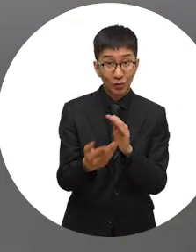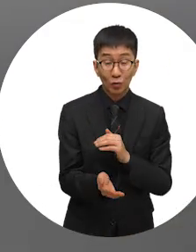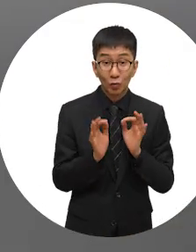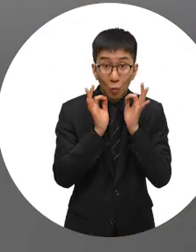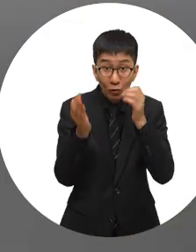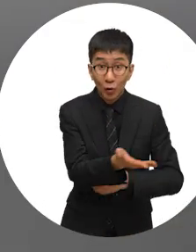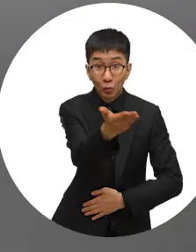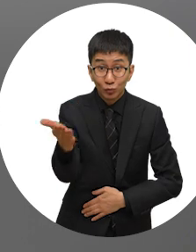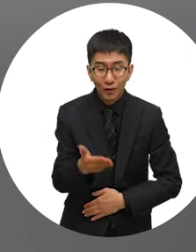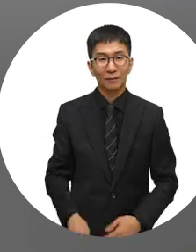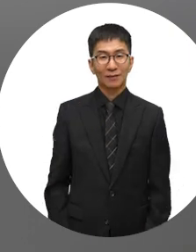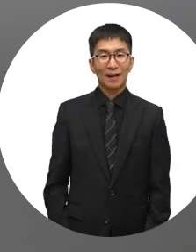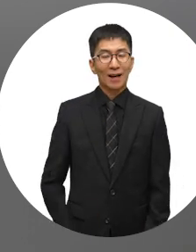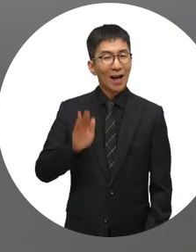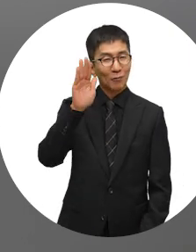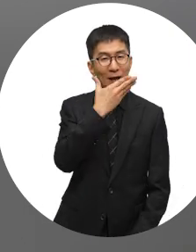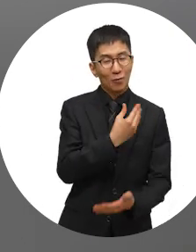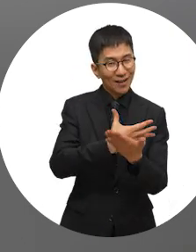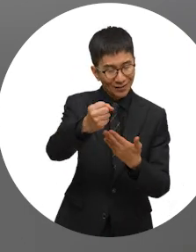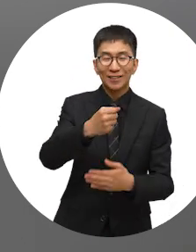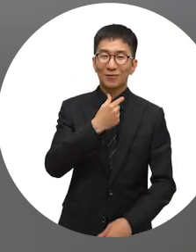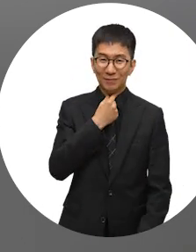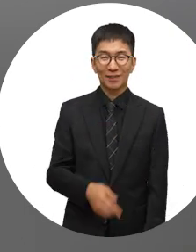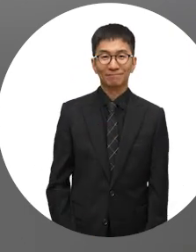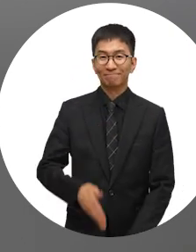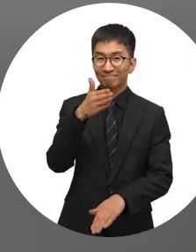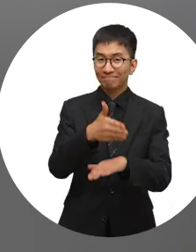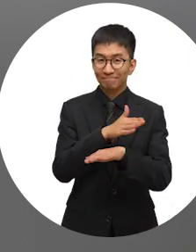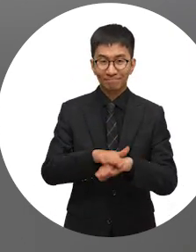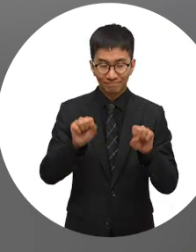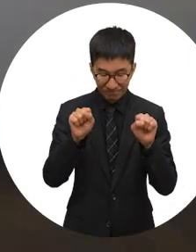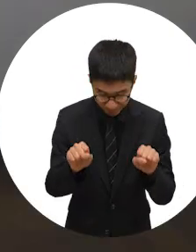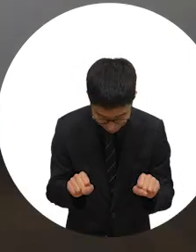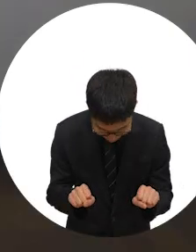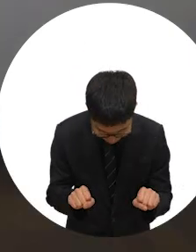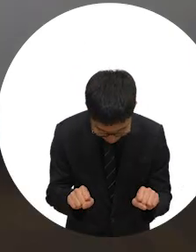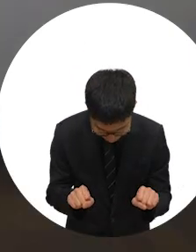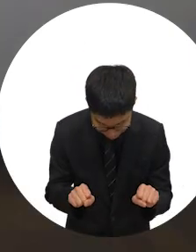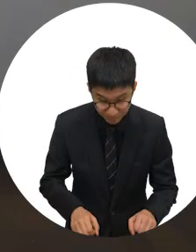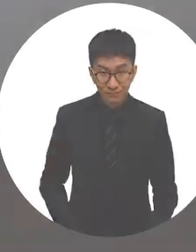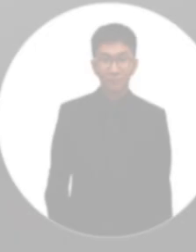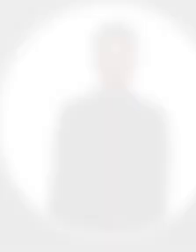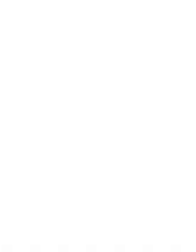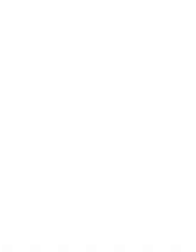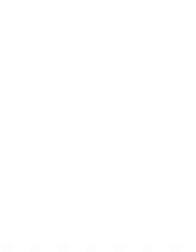향해 노력하는 모든 수험생 여러분의 앞날에 좋은 소식이 함께하길 바랍니다. 감사합니다.